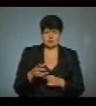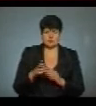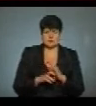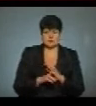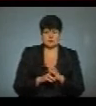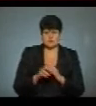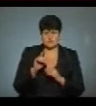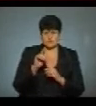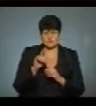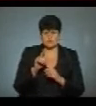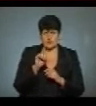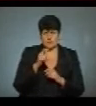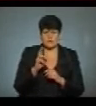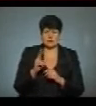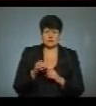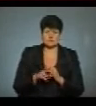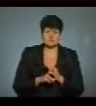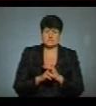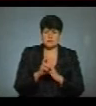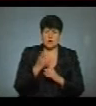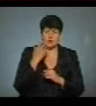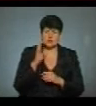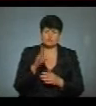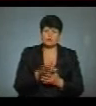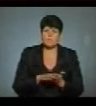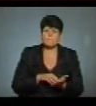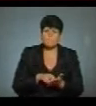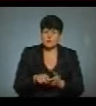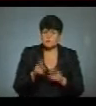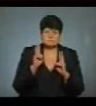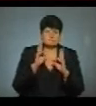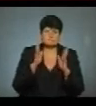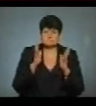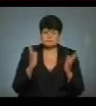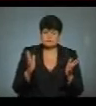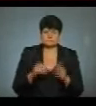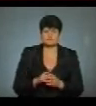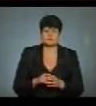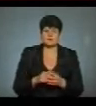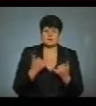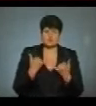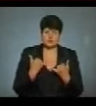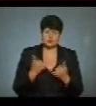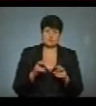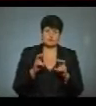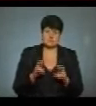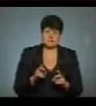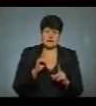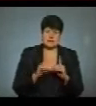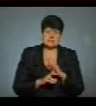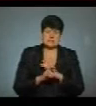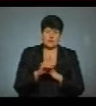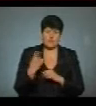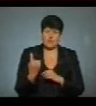греко-католицької церкви Василій Семенюк. Коли відбудеться проща, наразі невідомо, каже Василій Семенюк. На сьогоднішньому засіданні Ради